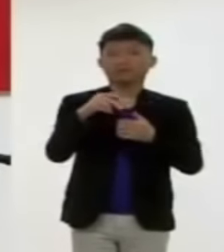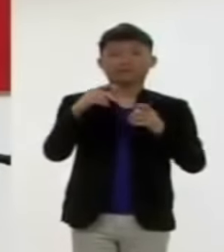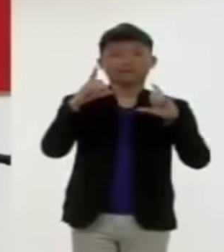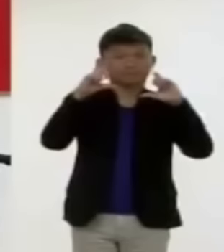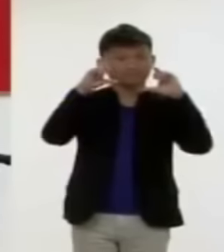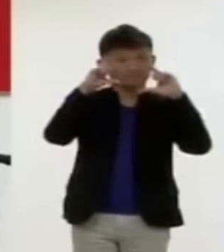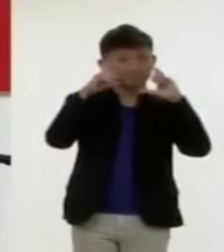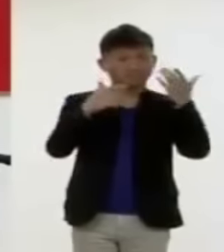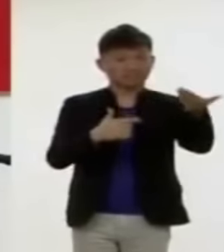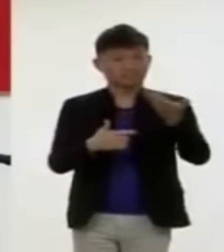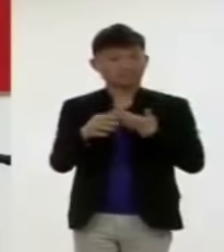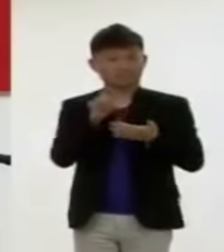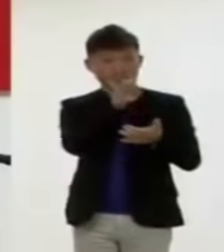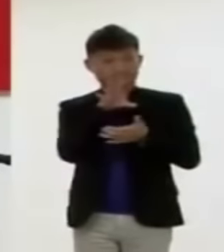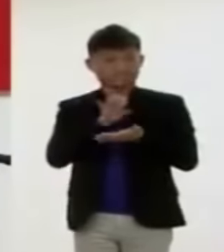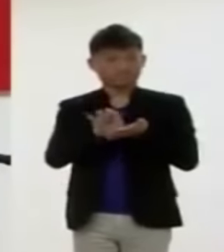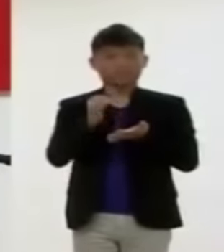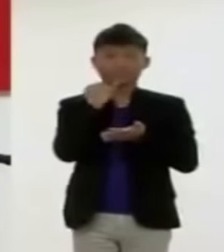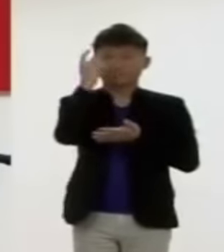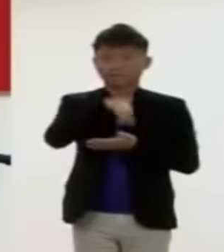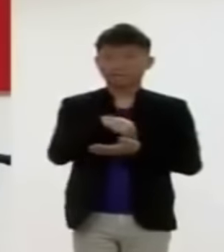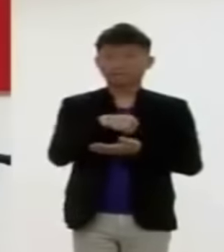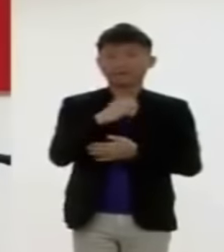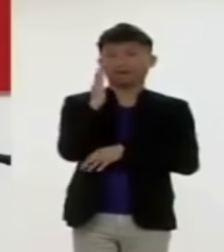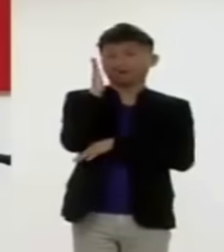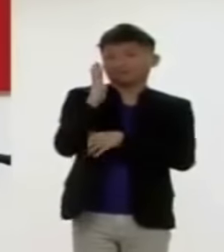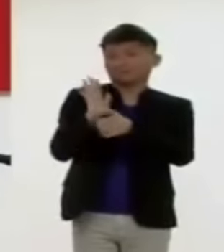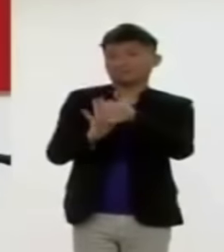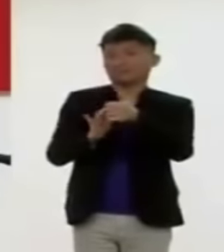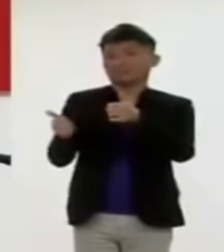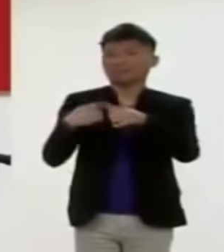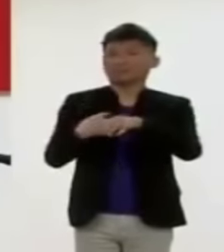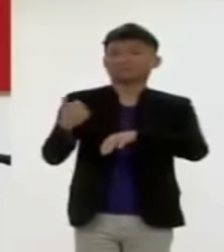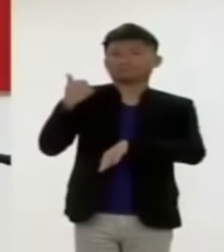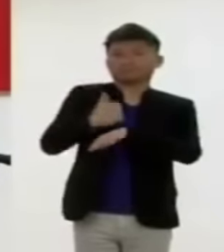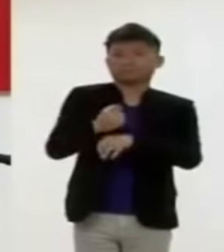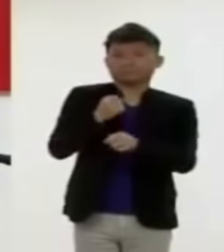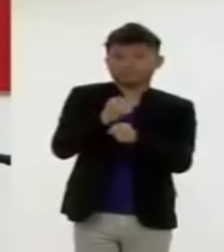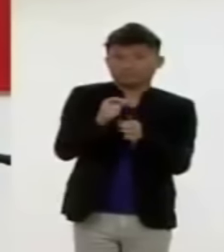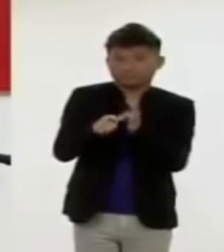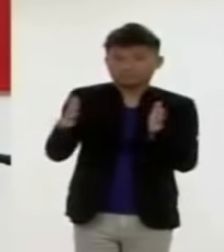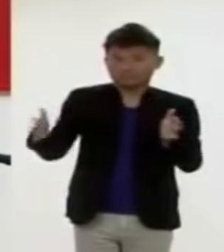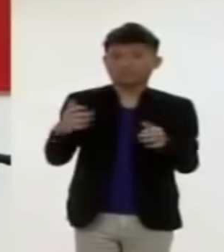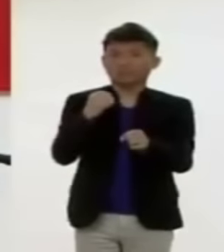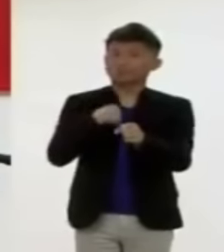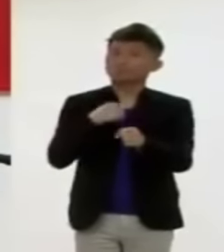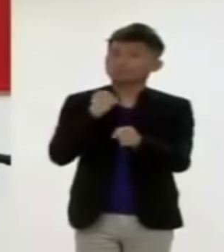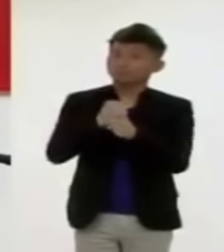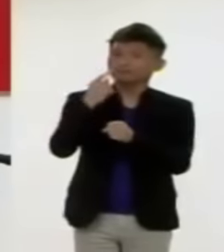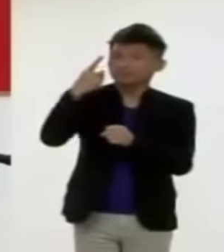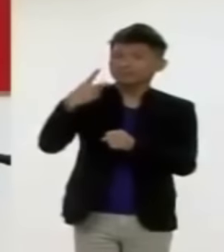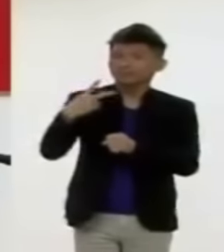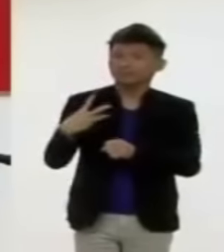我用，我就叙述我在省府委员任内我做了些什么。其实